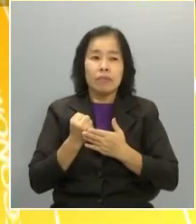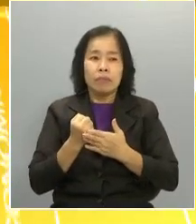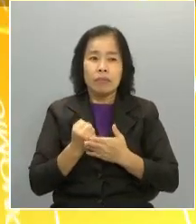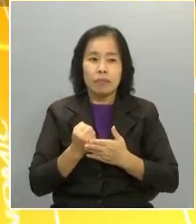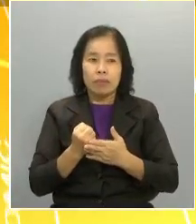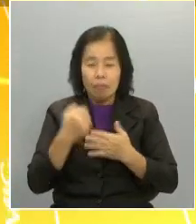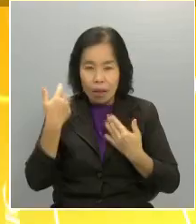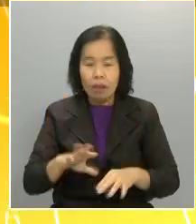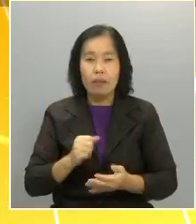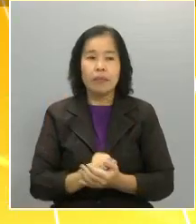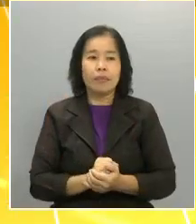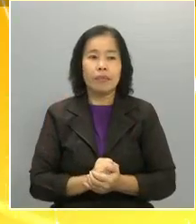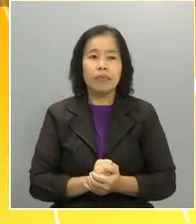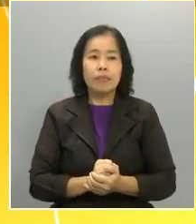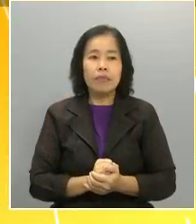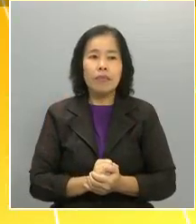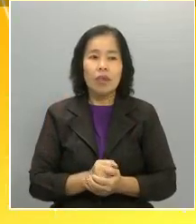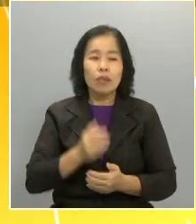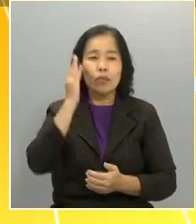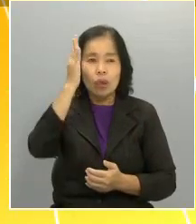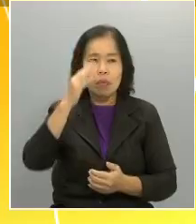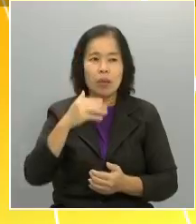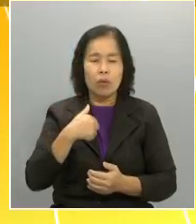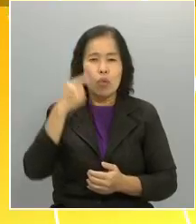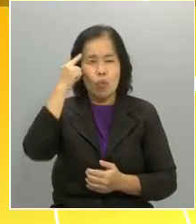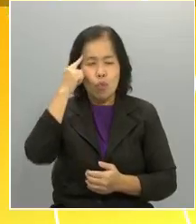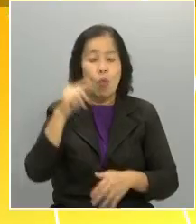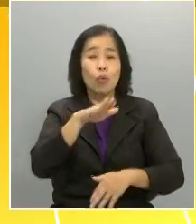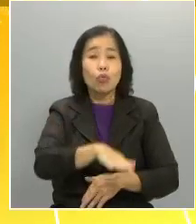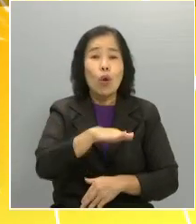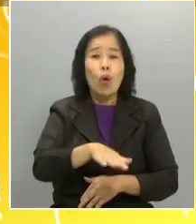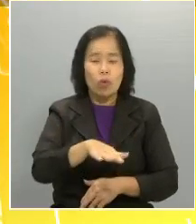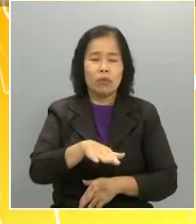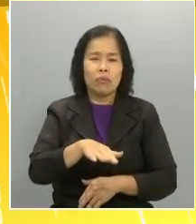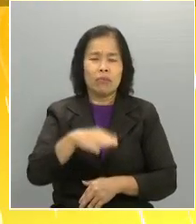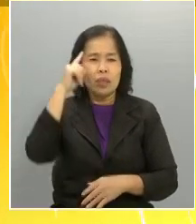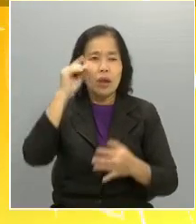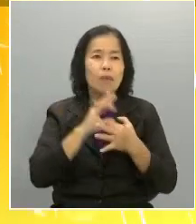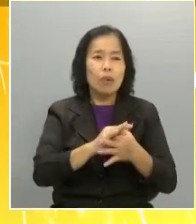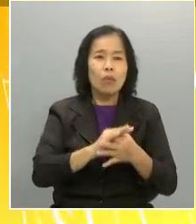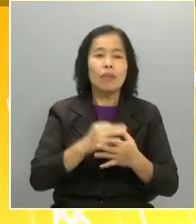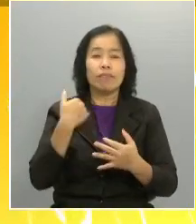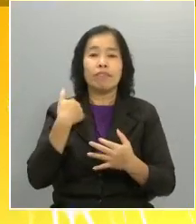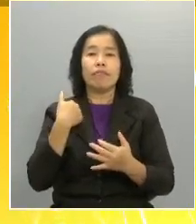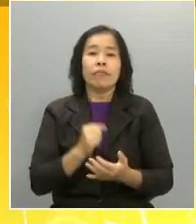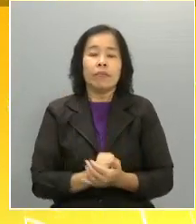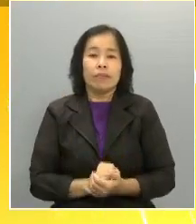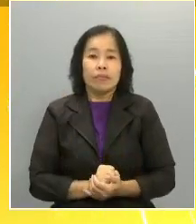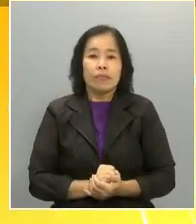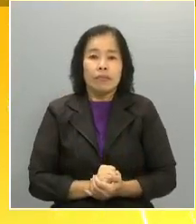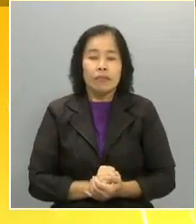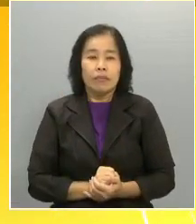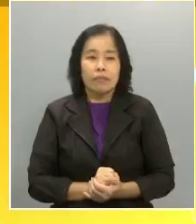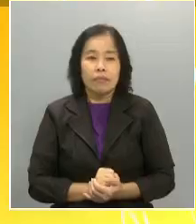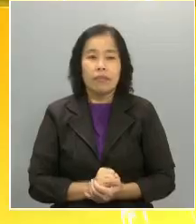อยากให้ช่วยเหลือทางน้องๆมากกว่าเพราะว่าน้องๆโดนไฟดูดไฟช็อตมากกว่าผมไม่ได้เป็นอะไรมากครับ บาสคือพ